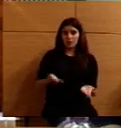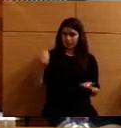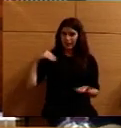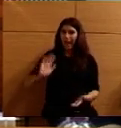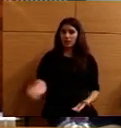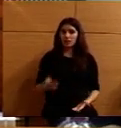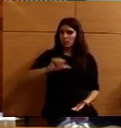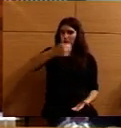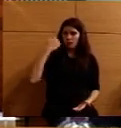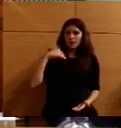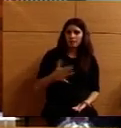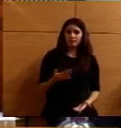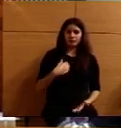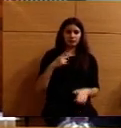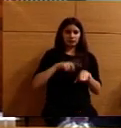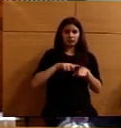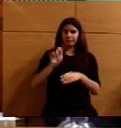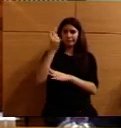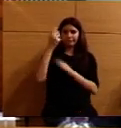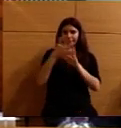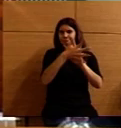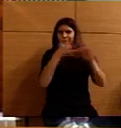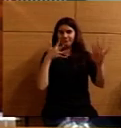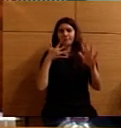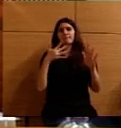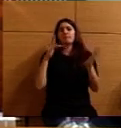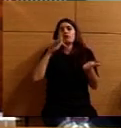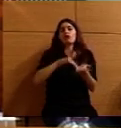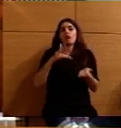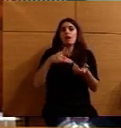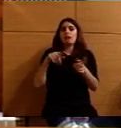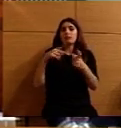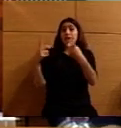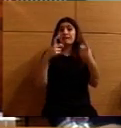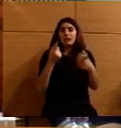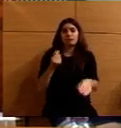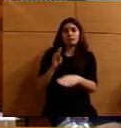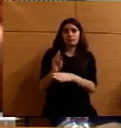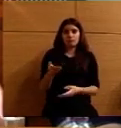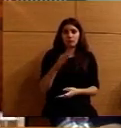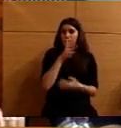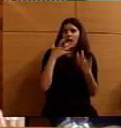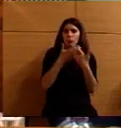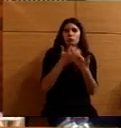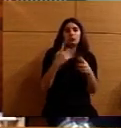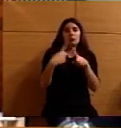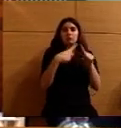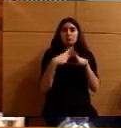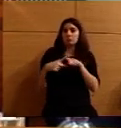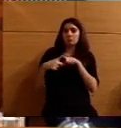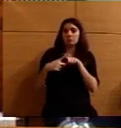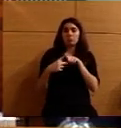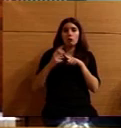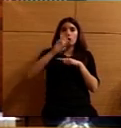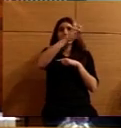que en un temps rècord ha arribat en moments de necessitat a tots els municipis per a combatre molts dels aspectes que